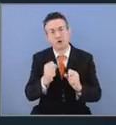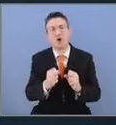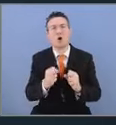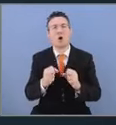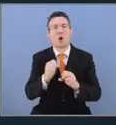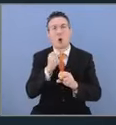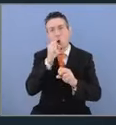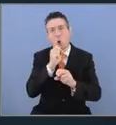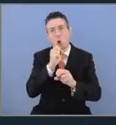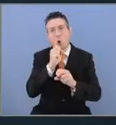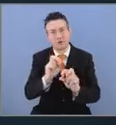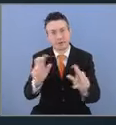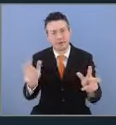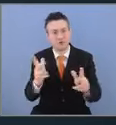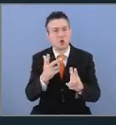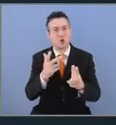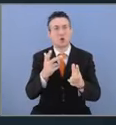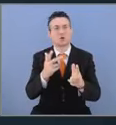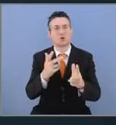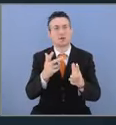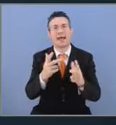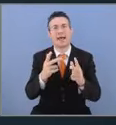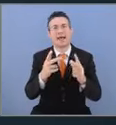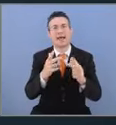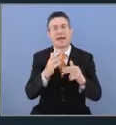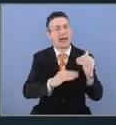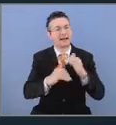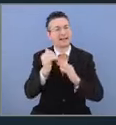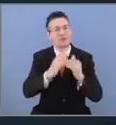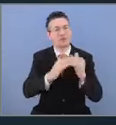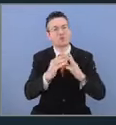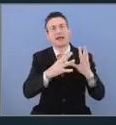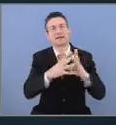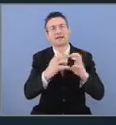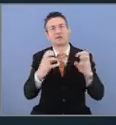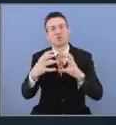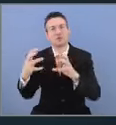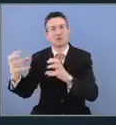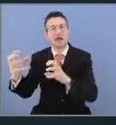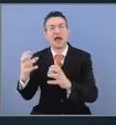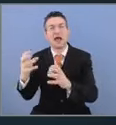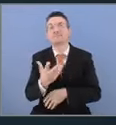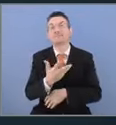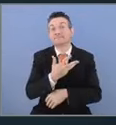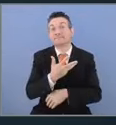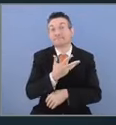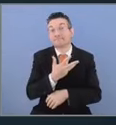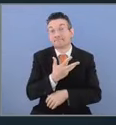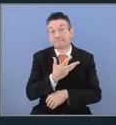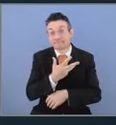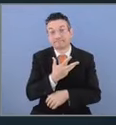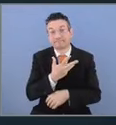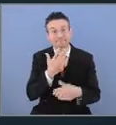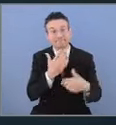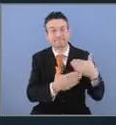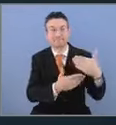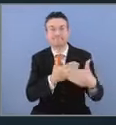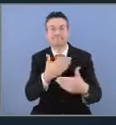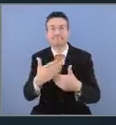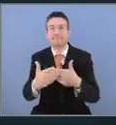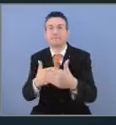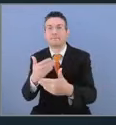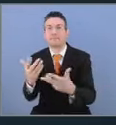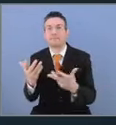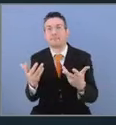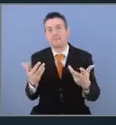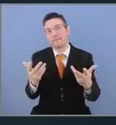architetture industriali, cioè di tutta quanta una serie di diciamo, filiere che